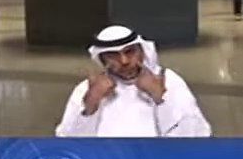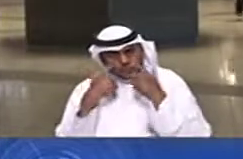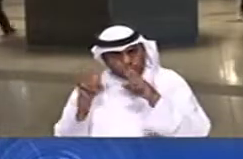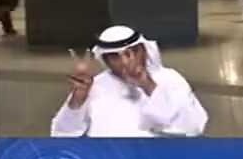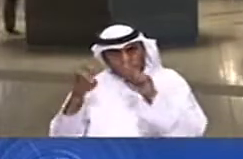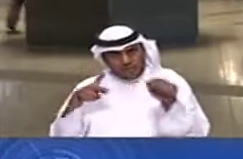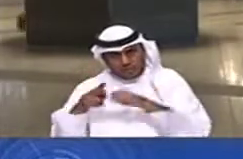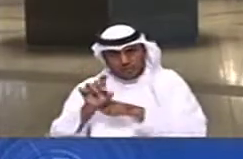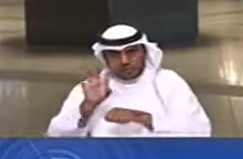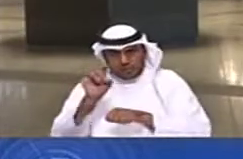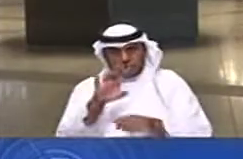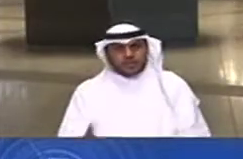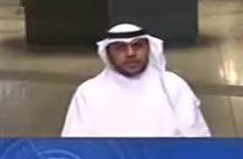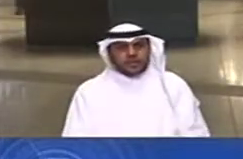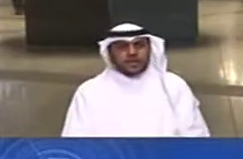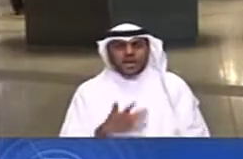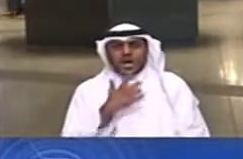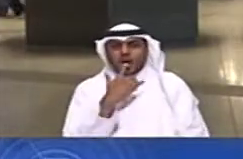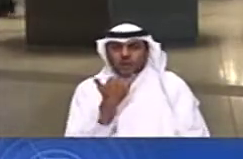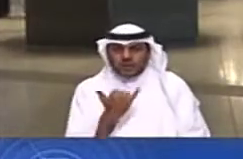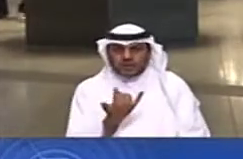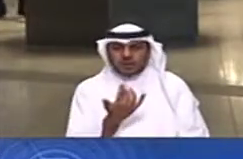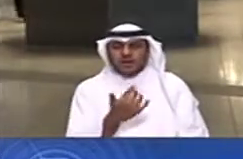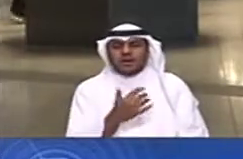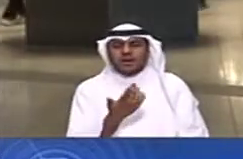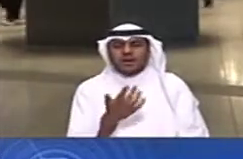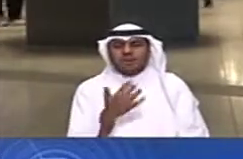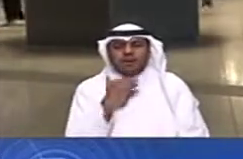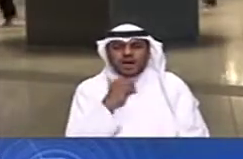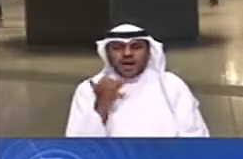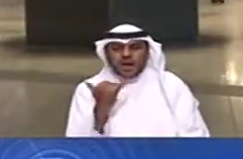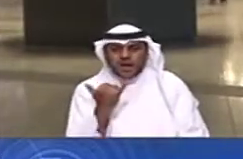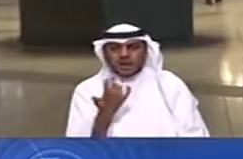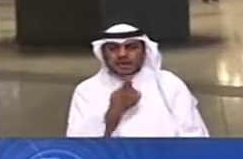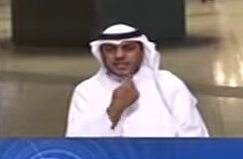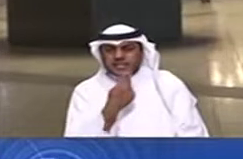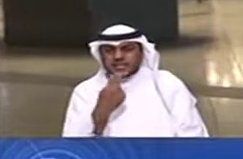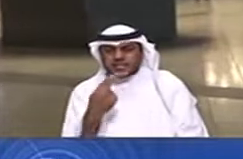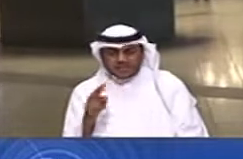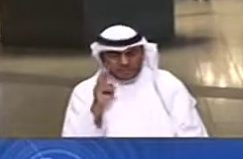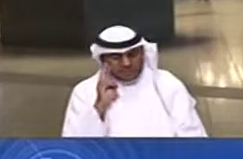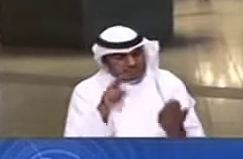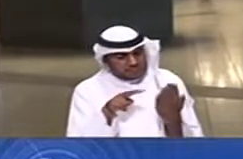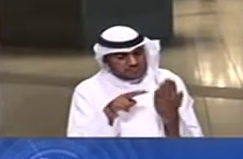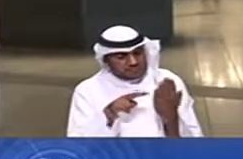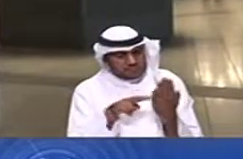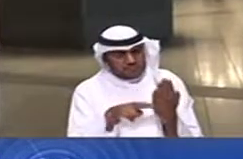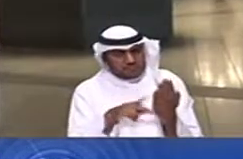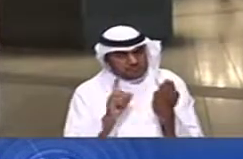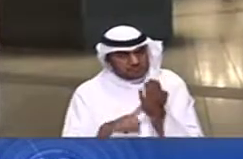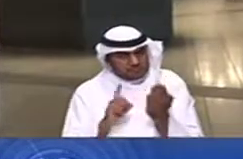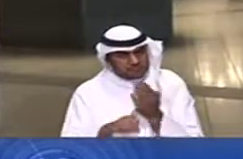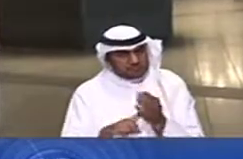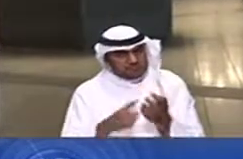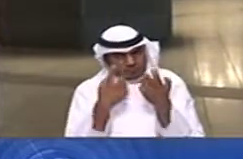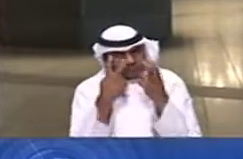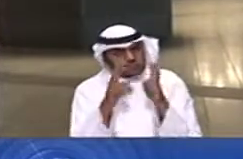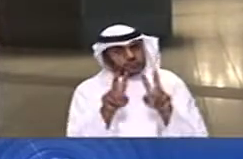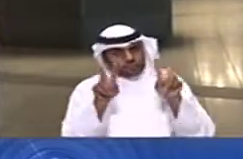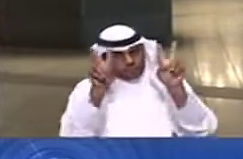توصل لك واتساب أو معلومة من خلال السوشيال ميديا، ممكن أول ما تسمع المعلومة أنت تأخذ تصدقها،